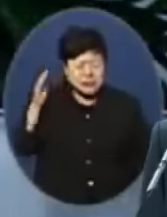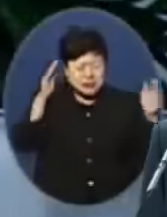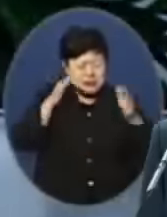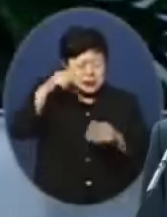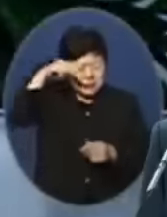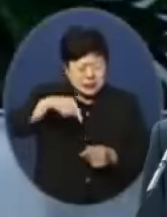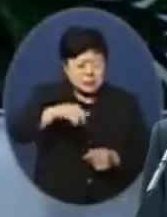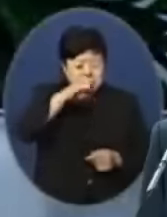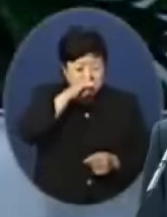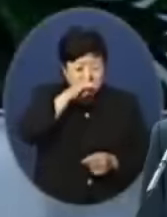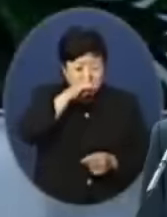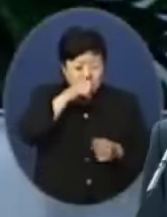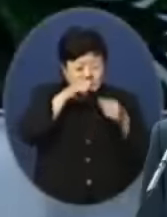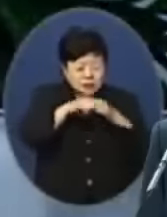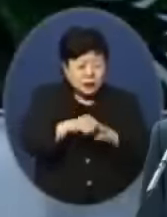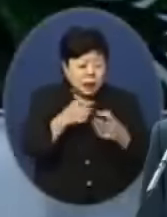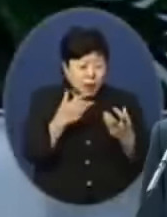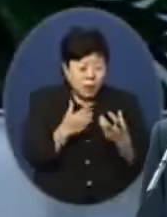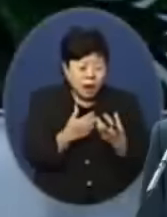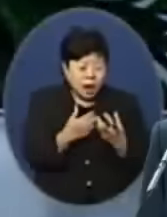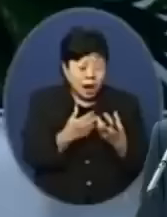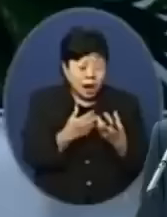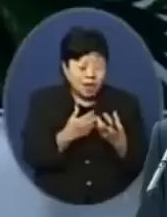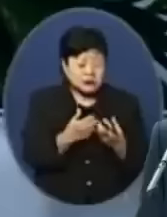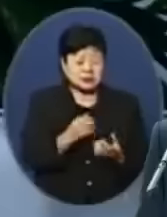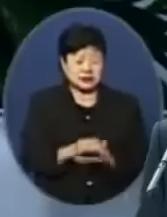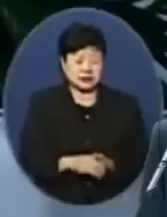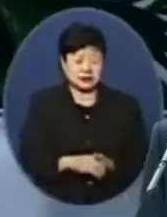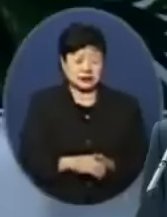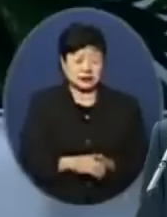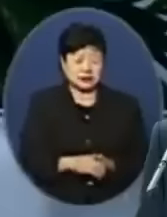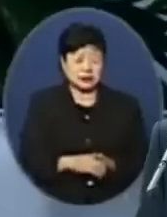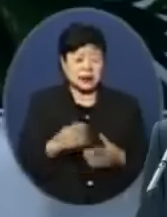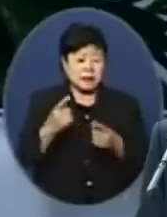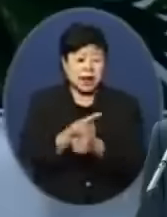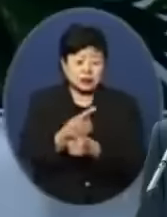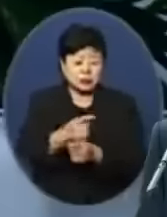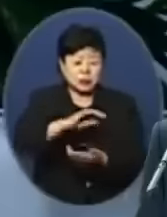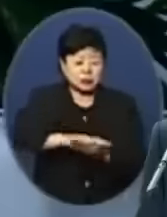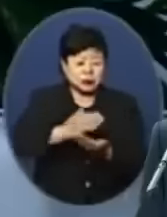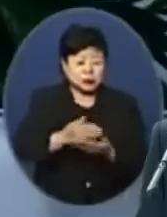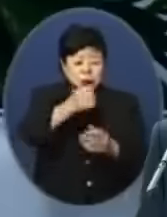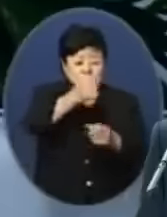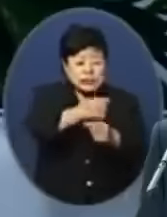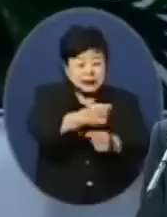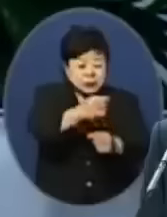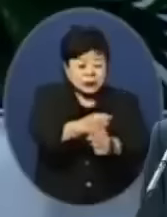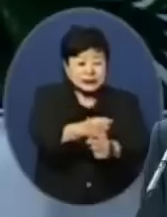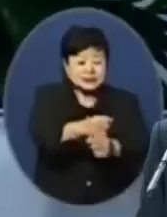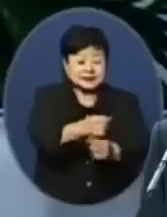깊음 위에 있어 절망이 되더라도 그것을 고치고 창조하는